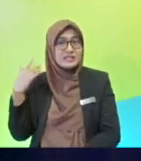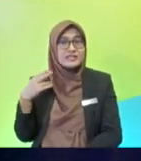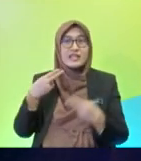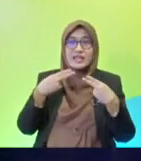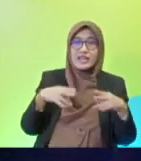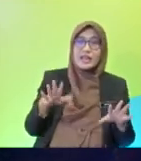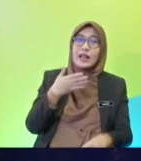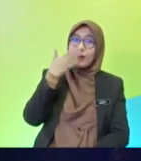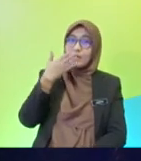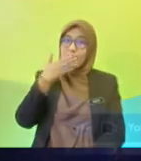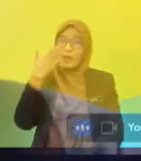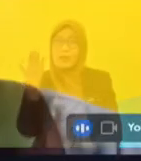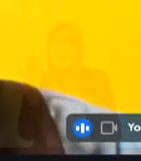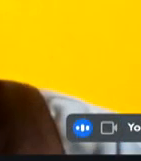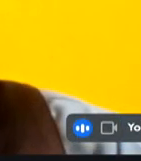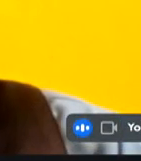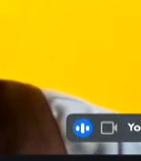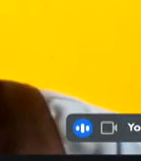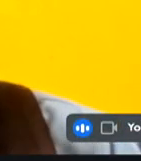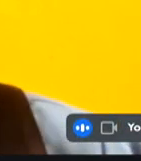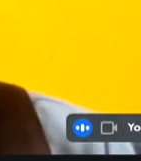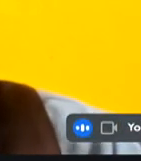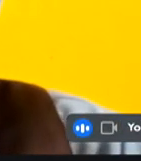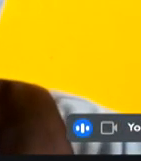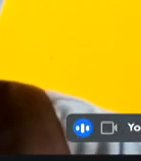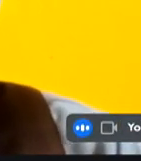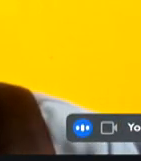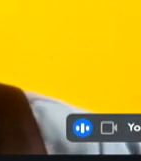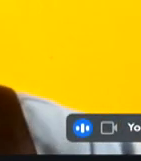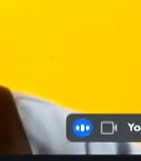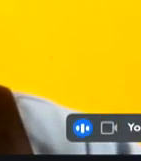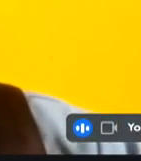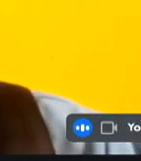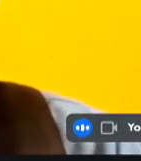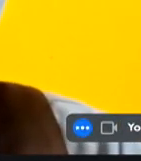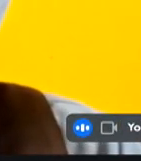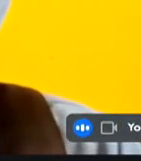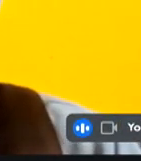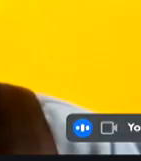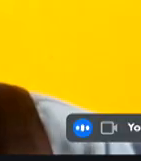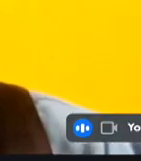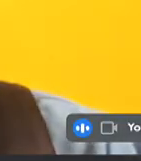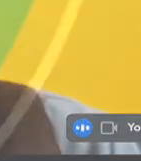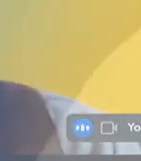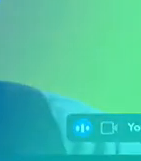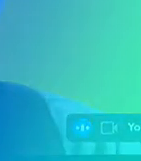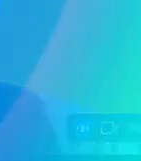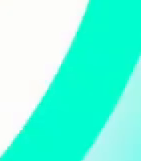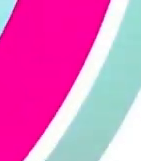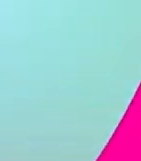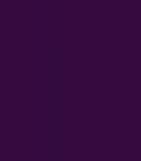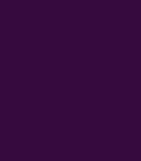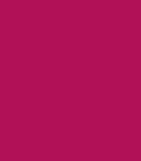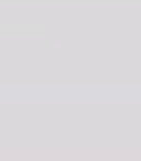baru pastikan rumah tiada debu buang sampah